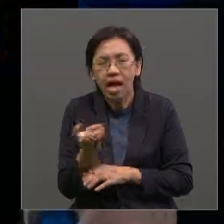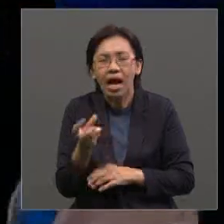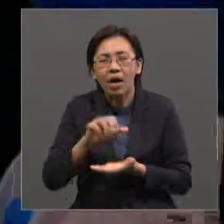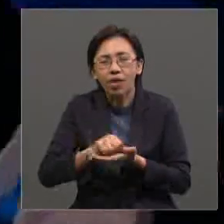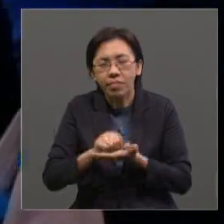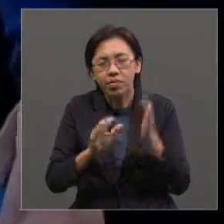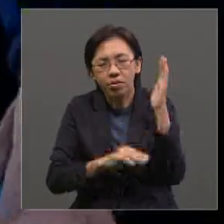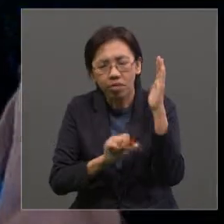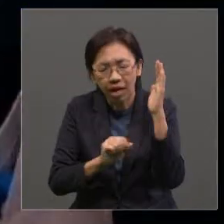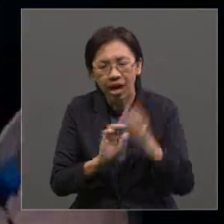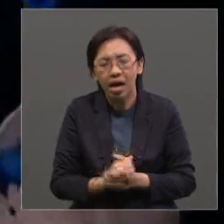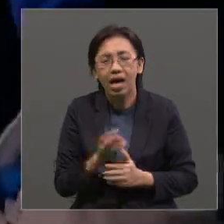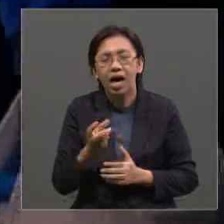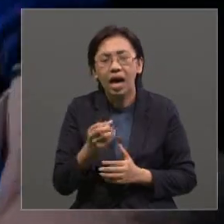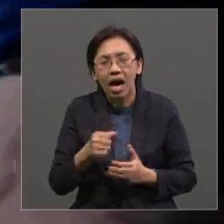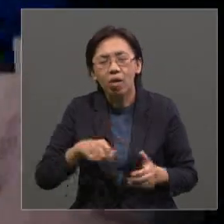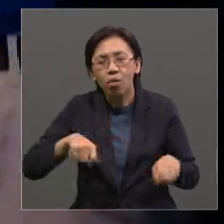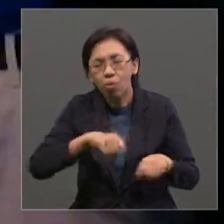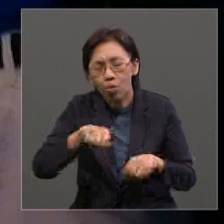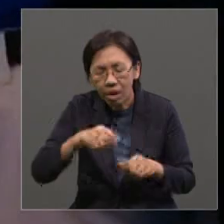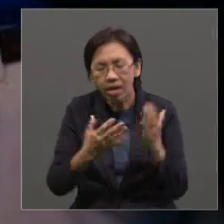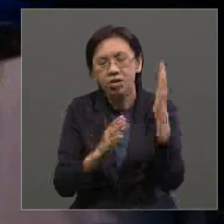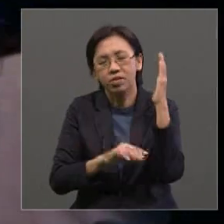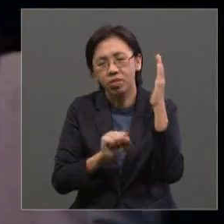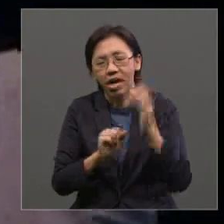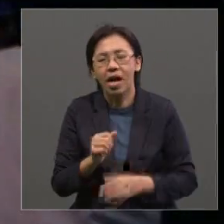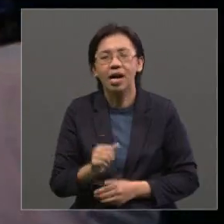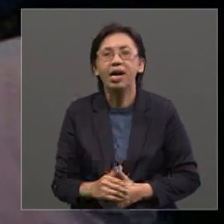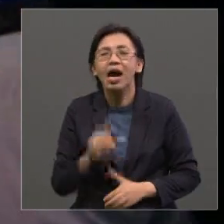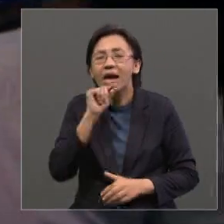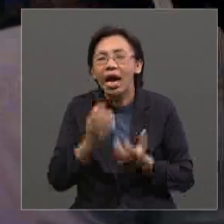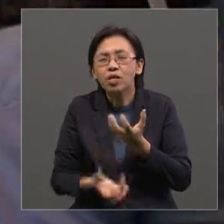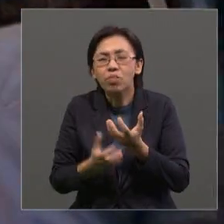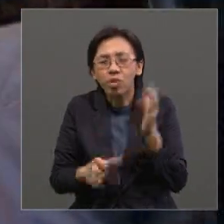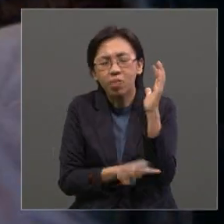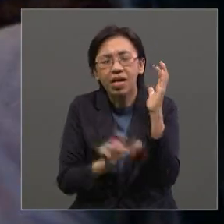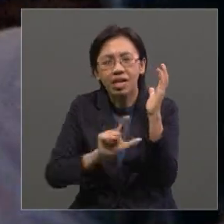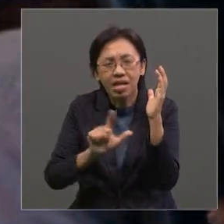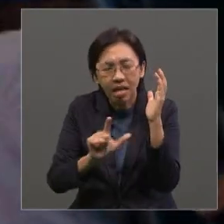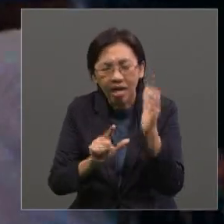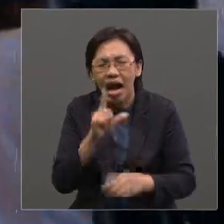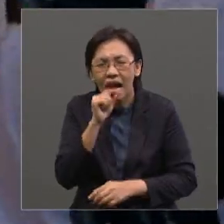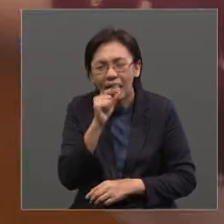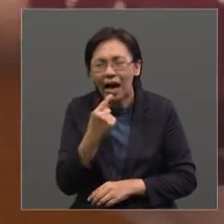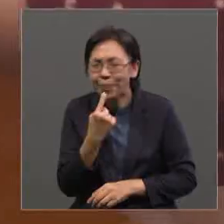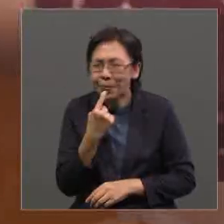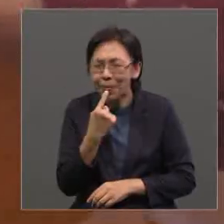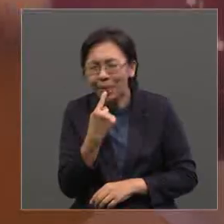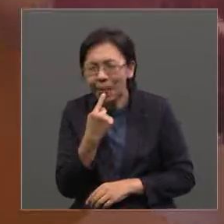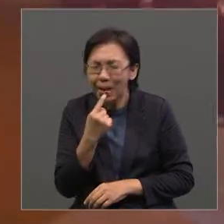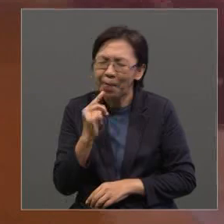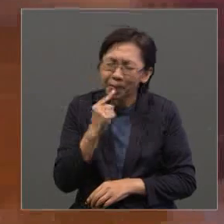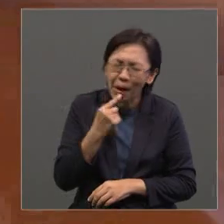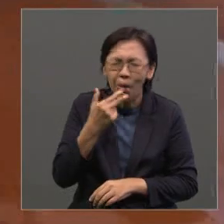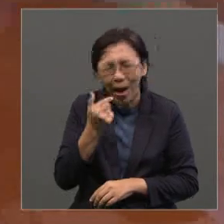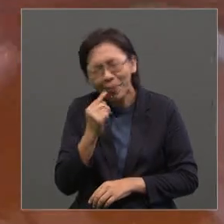ะครับเต้าคั่วสงขลานะไก่ต้มขมิ้นหมูสามรส ใครยังไม่ได้ทานมื้อเย็นเนี่ยอาจจะน้ำลายไหลไม่